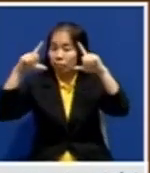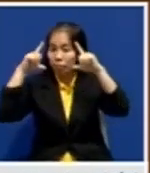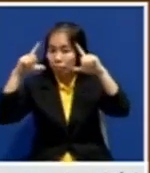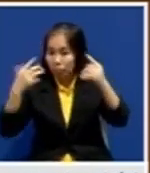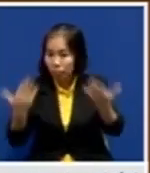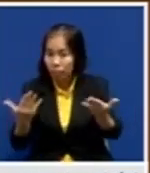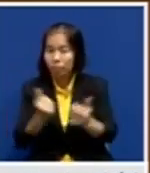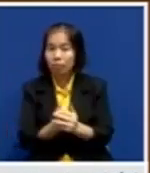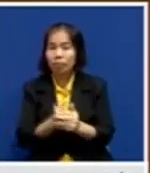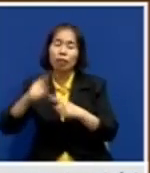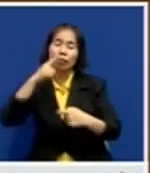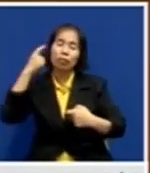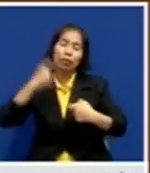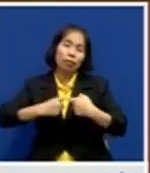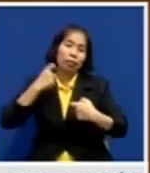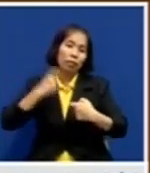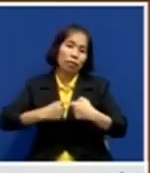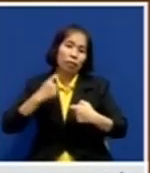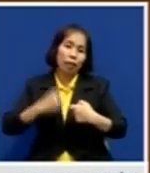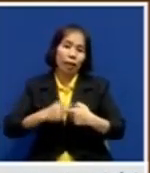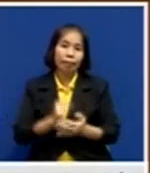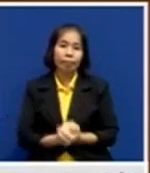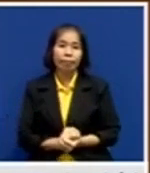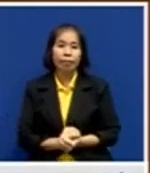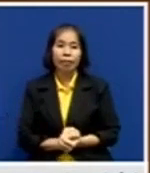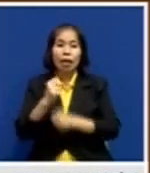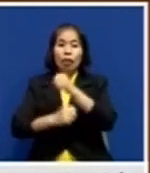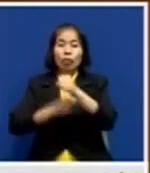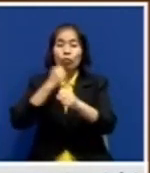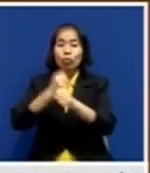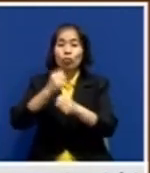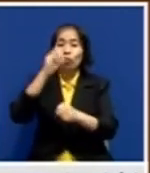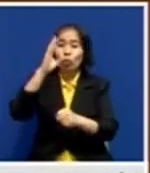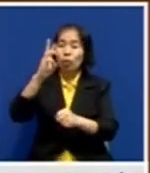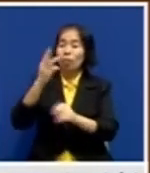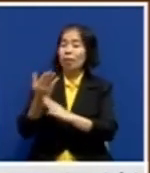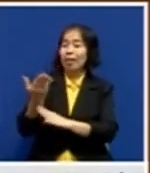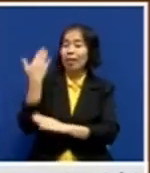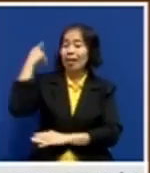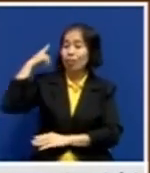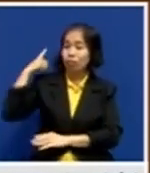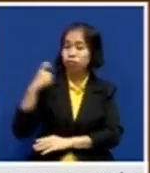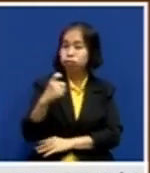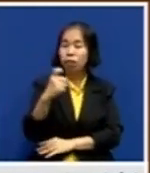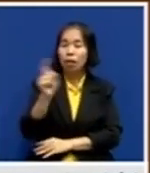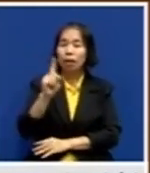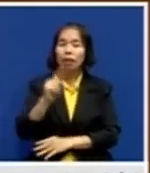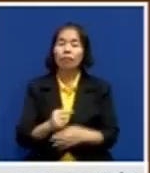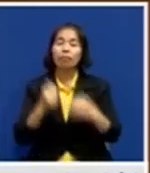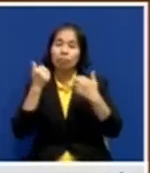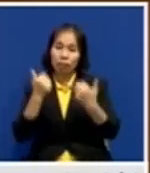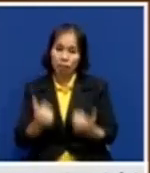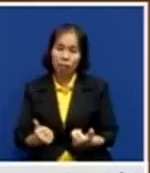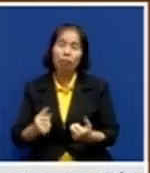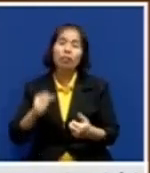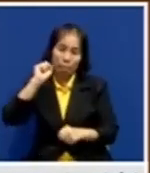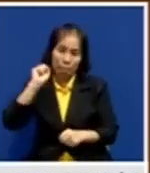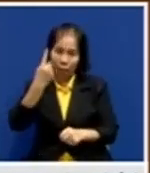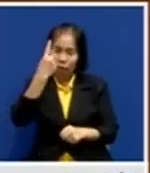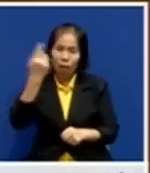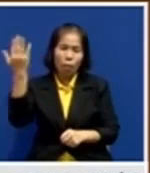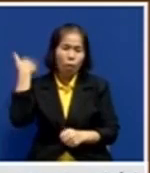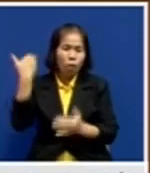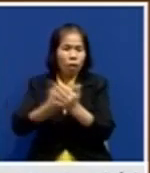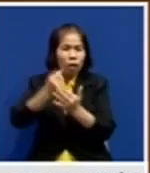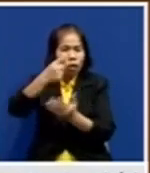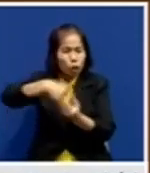ำหลายๆสิ่งเนี่ยยากมากฉะนั้นใน6ปีที่เสียไปเนี่ยนะครับทำได้อย่างเก่งก็คือฟื้นฟูประเทศหลังต้มยำกุ้งแ